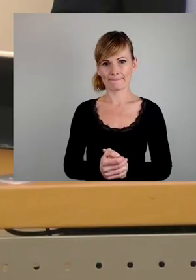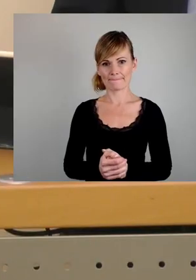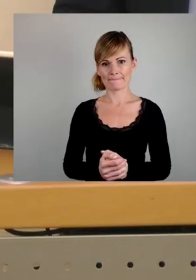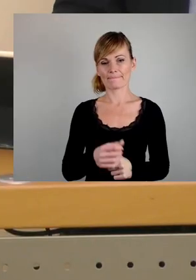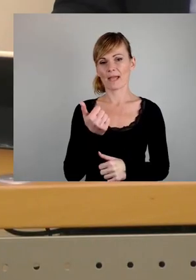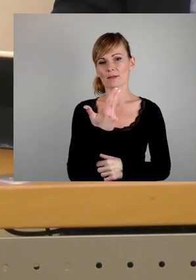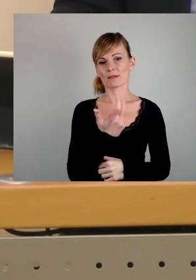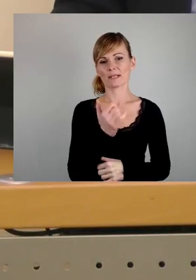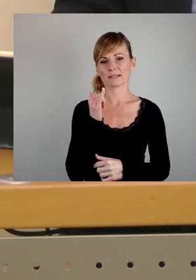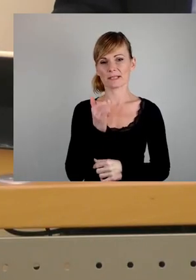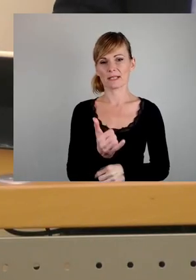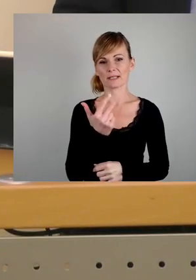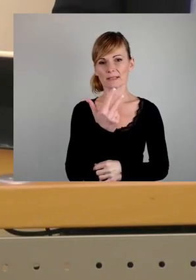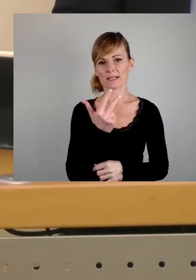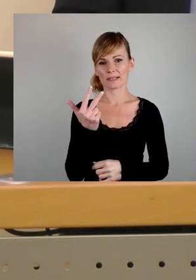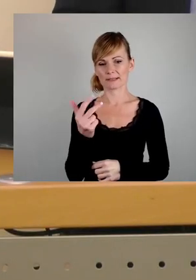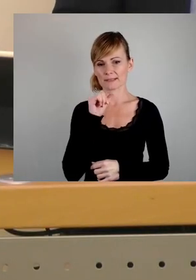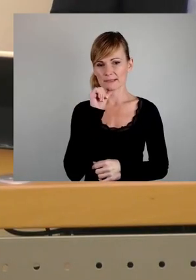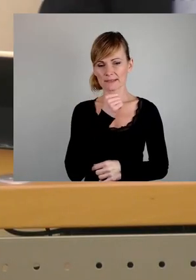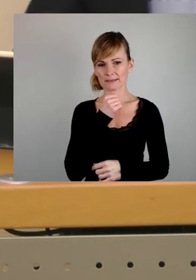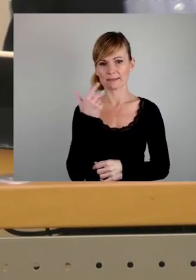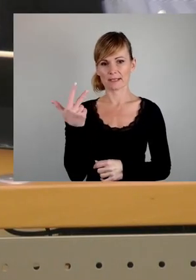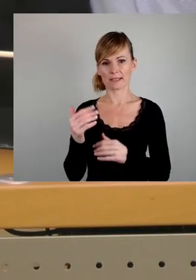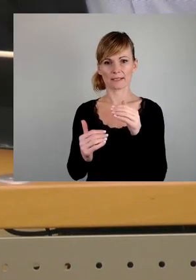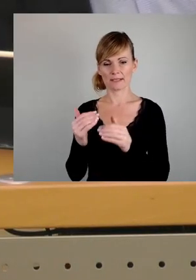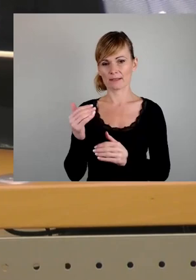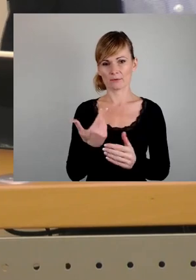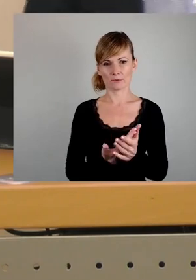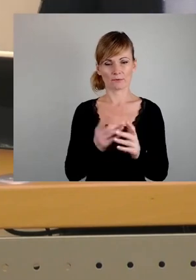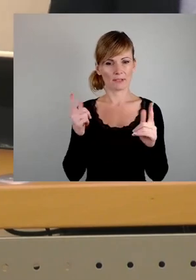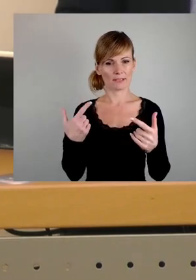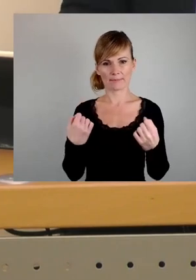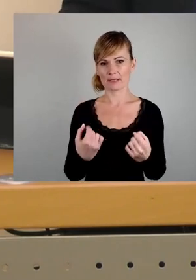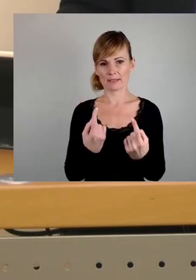Einunddreißig Ja-Stimmen, 33 Nein-Stimmen, 3 Enthaltungen, hat damit keine Mehrheit gefunden.